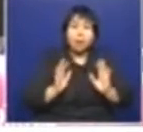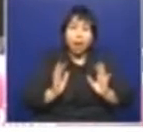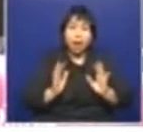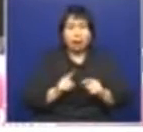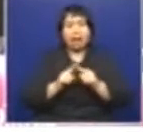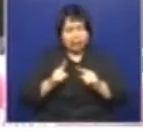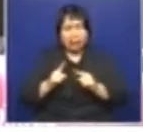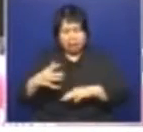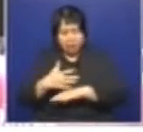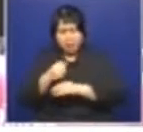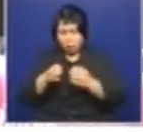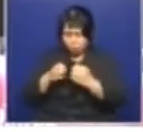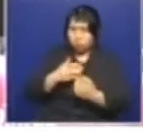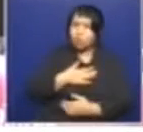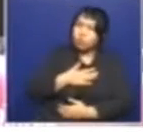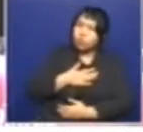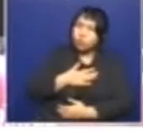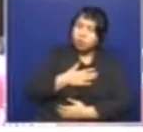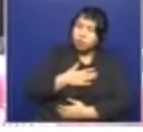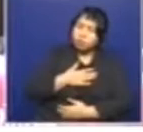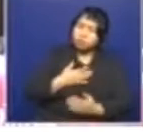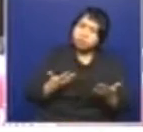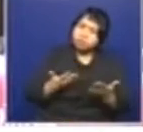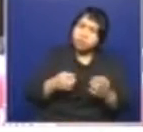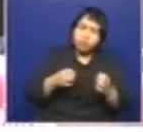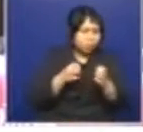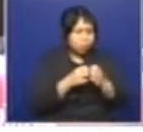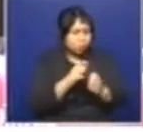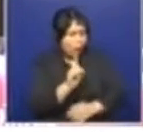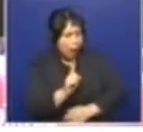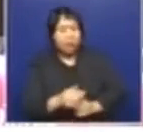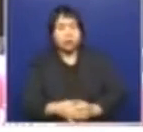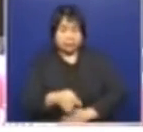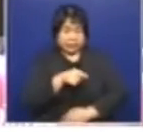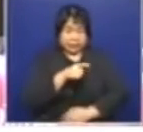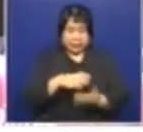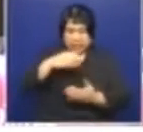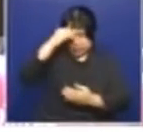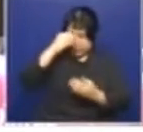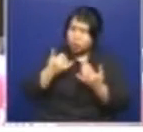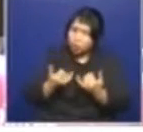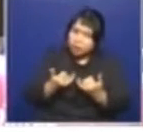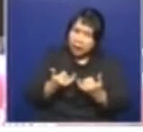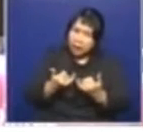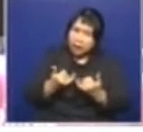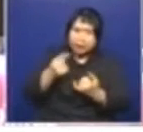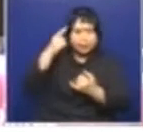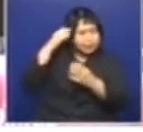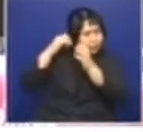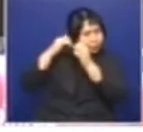งหนูมันมายุ่งยังไงวันนี้หนูเรียนหนังสือจบมาวาดฝันไว้วิโรจน์พูด